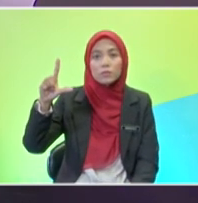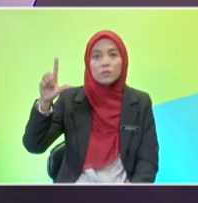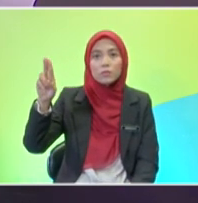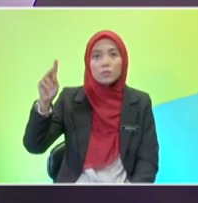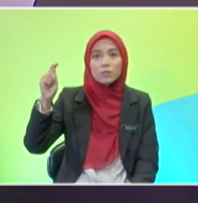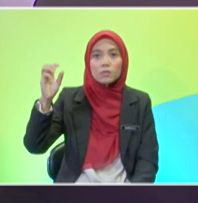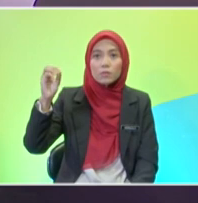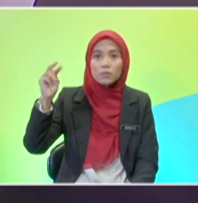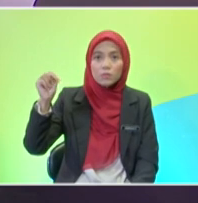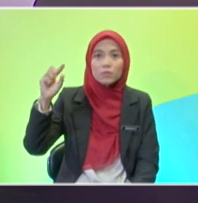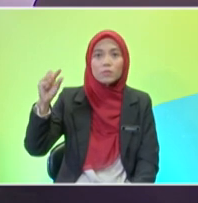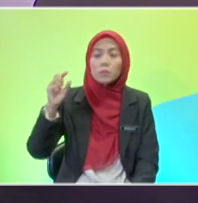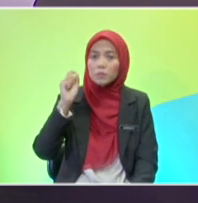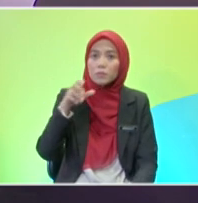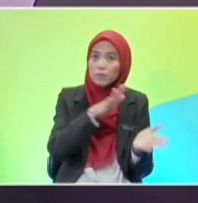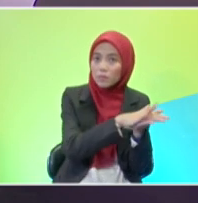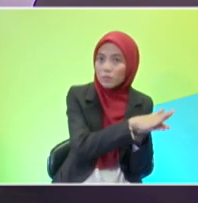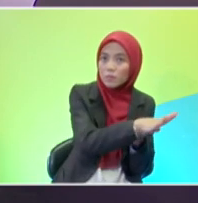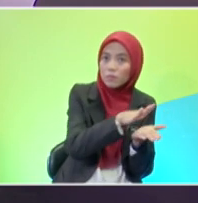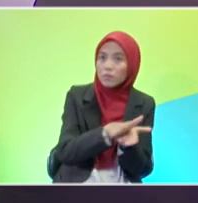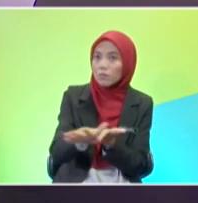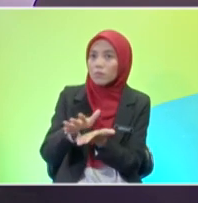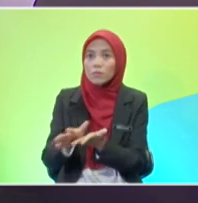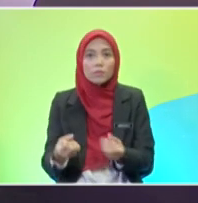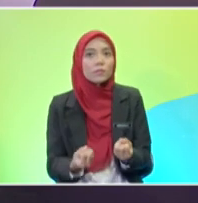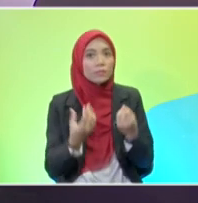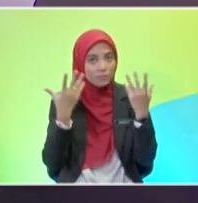banyak-banyak ukiran yang kita punya motif